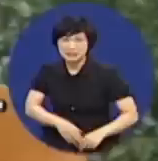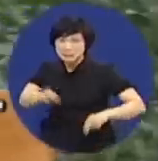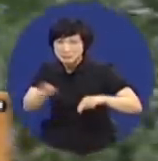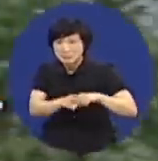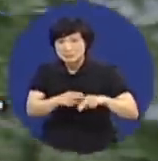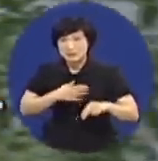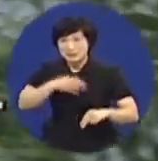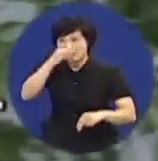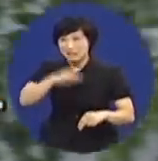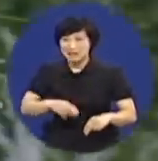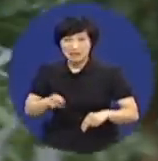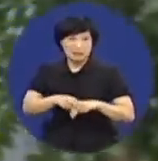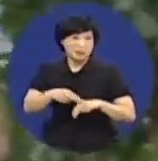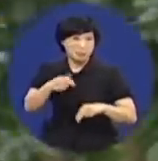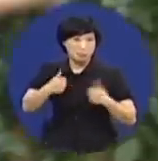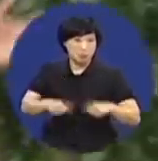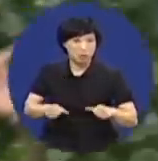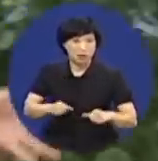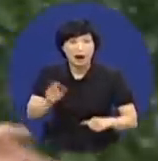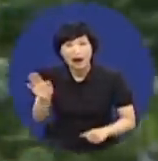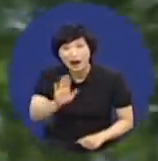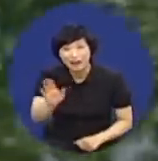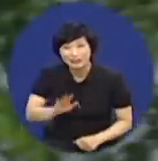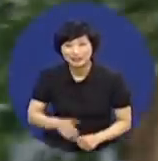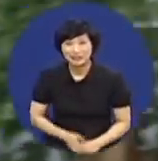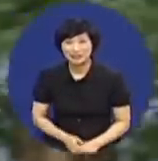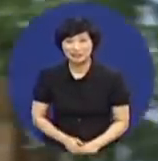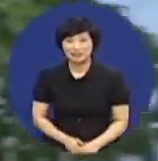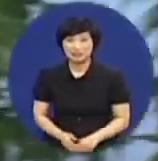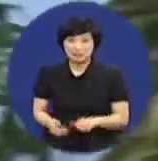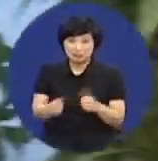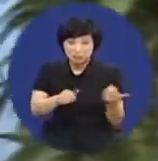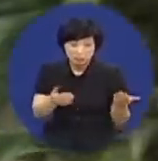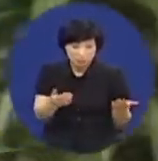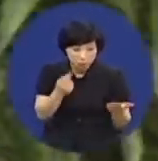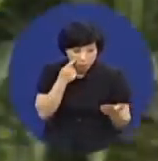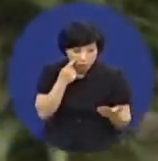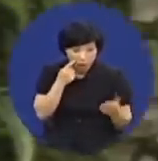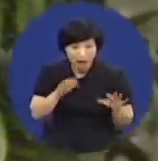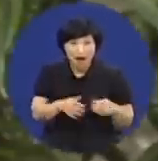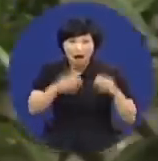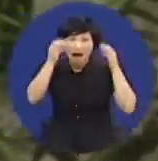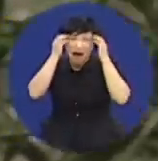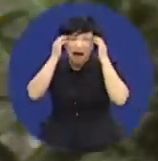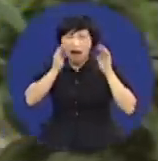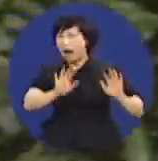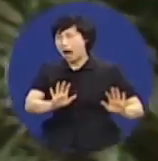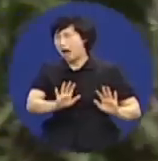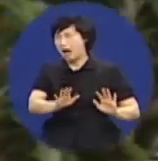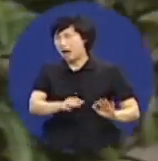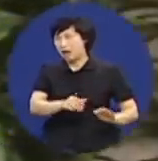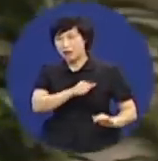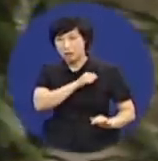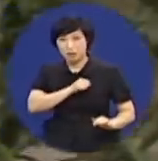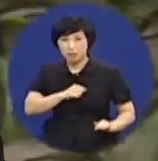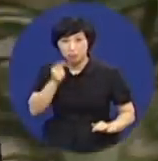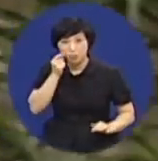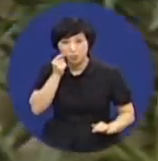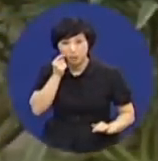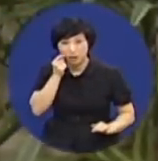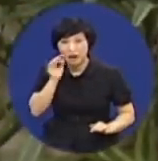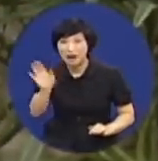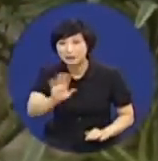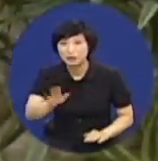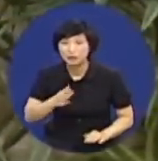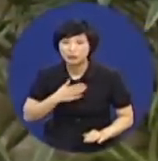で打たれている途中でも、もうこれ以上は無理、ダメだ、死のうとしたら苦しいからできないと蔑まれ